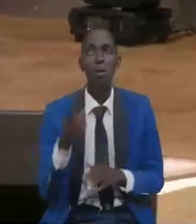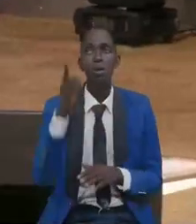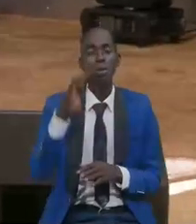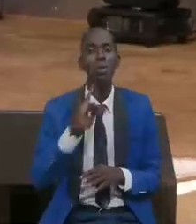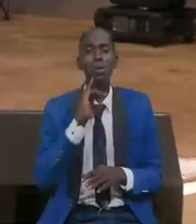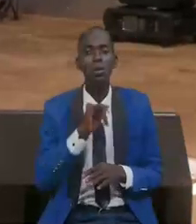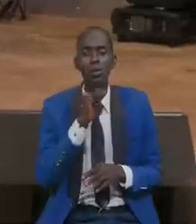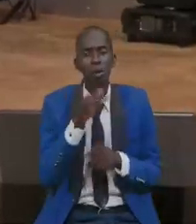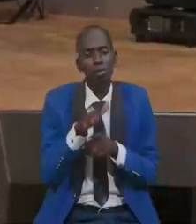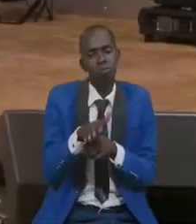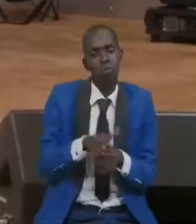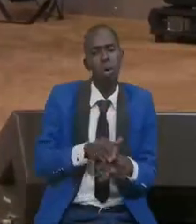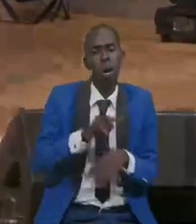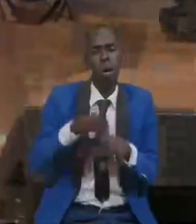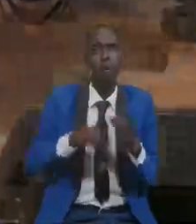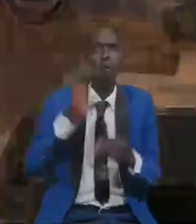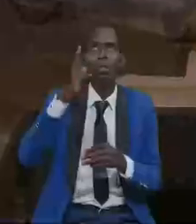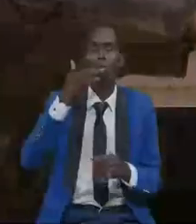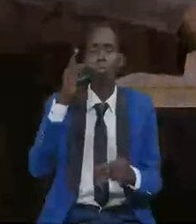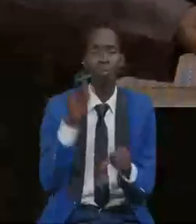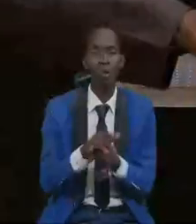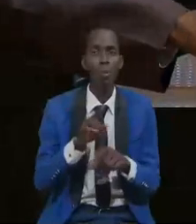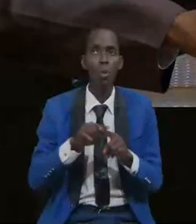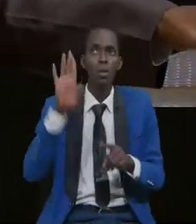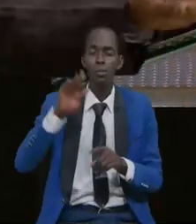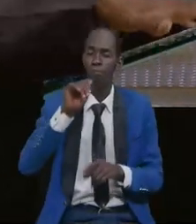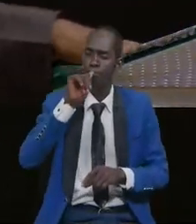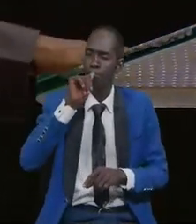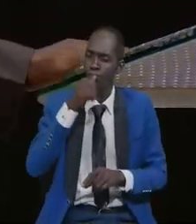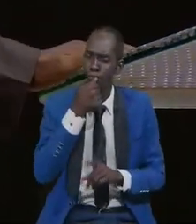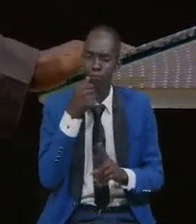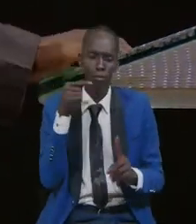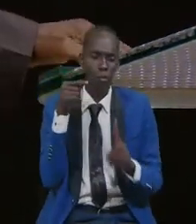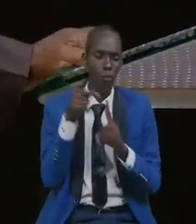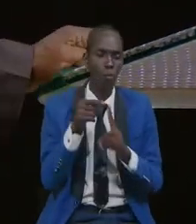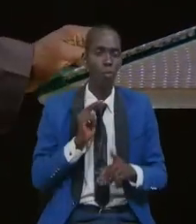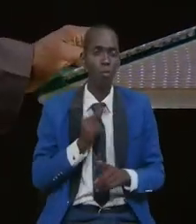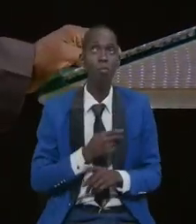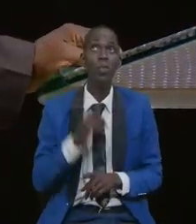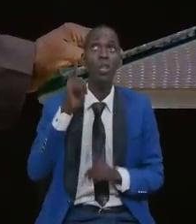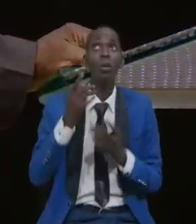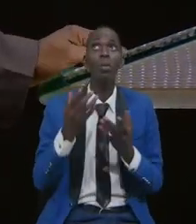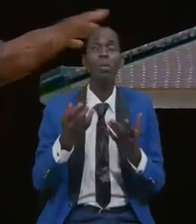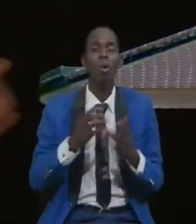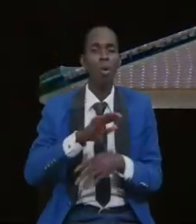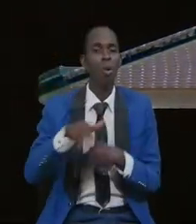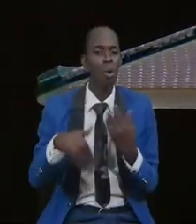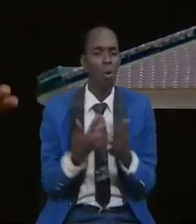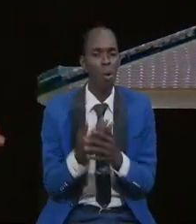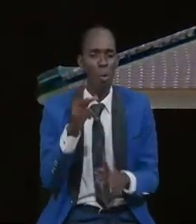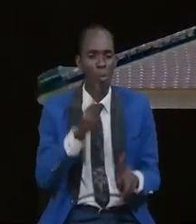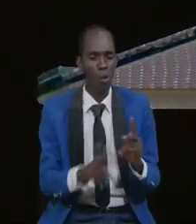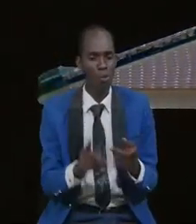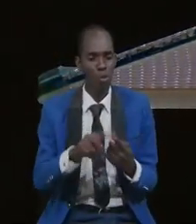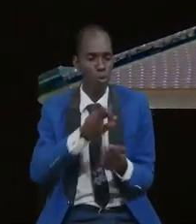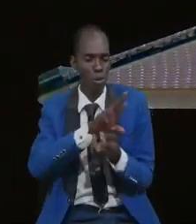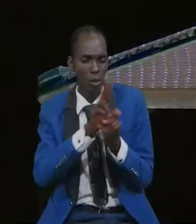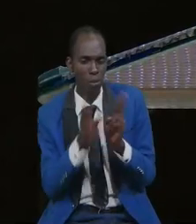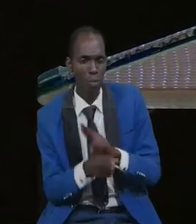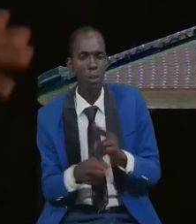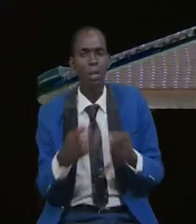n'est pas, quelqu'un qui retarde sa promesse. Il est en train de manifester de la patience pour que tous les hommes